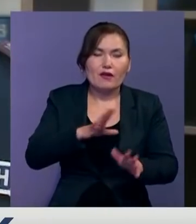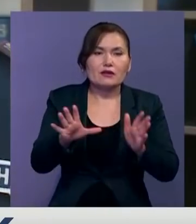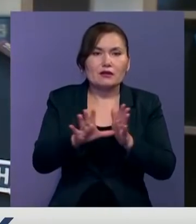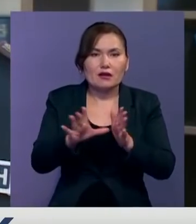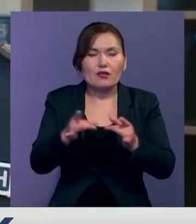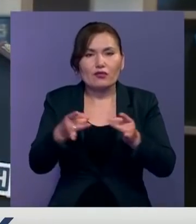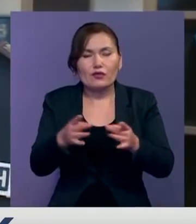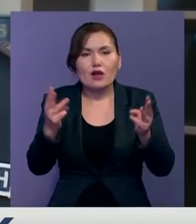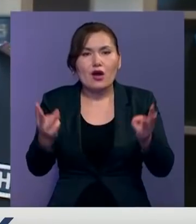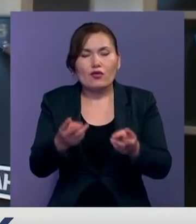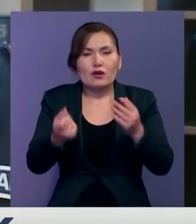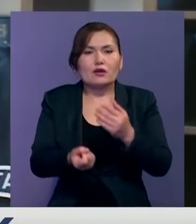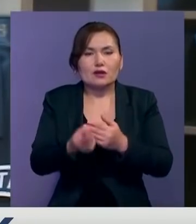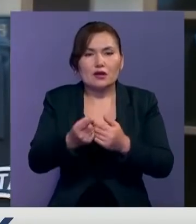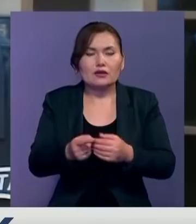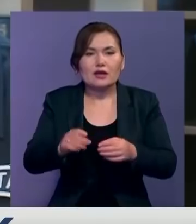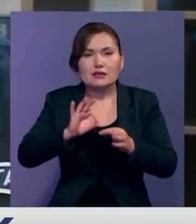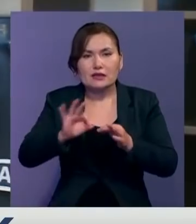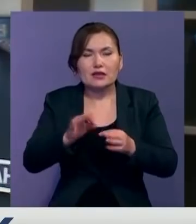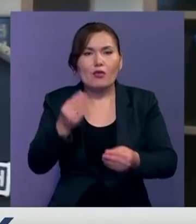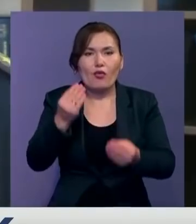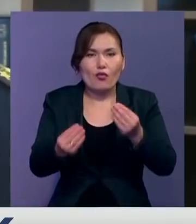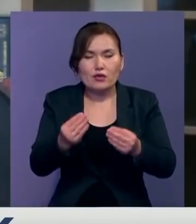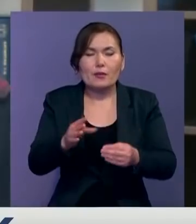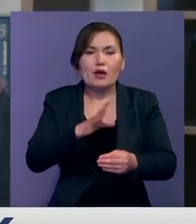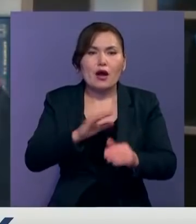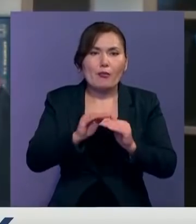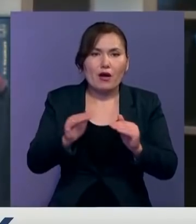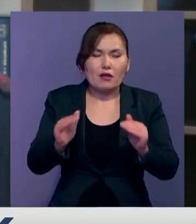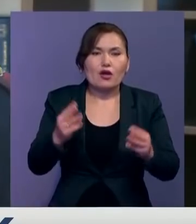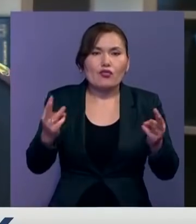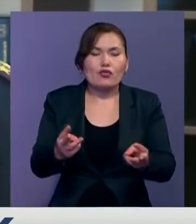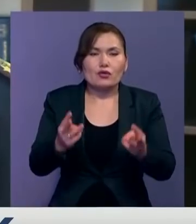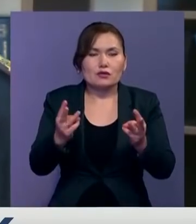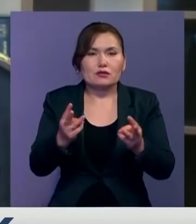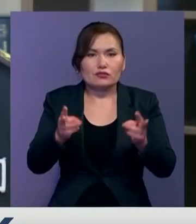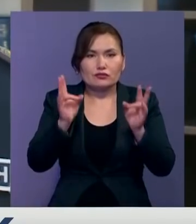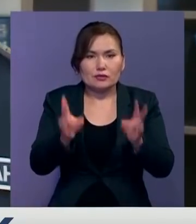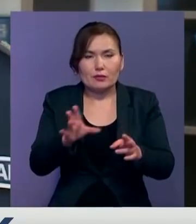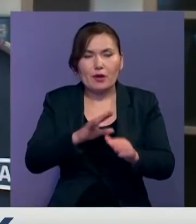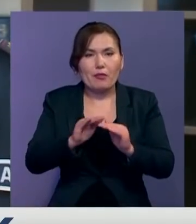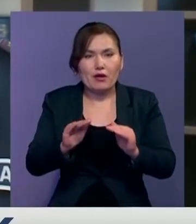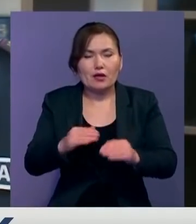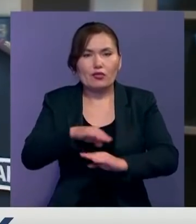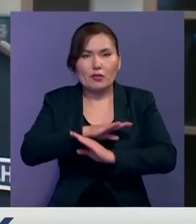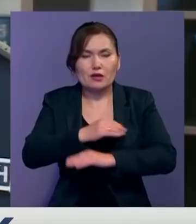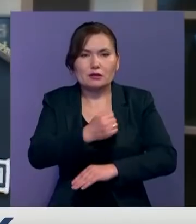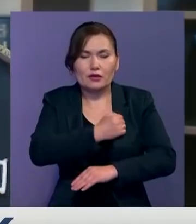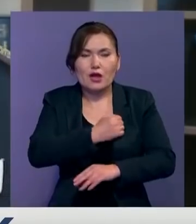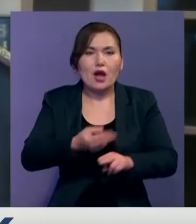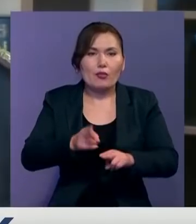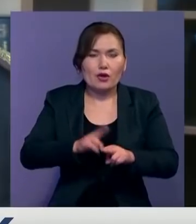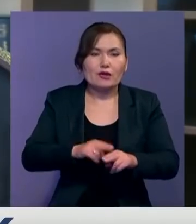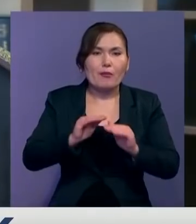ойлап абайсызда өрт шығып балдардың қайтыс болу оқиғаларда тіркеліп жатқандықтан біз осы мәселені қолға алып